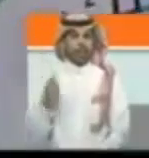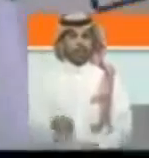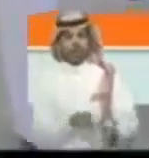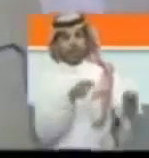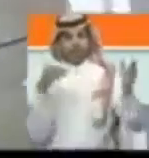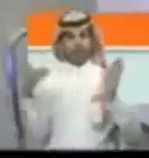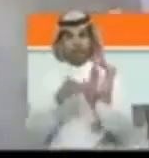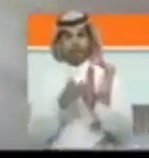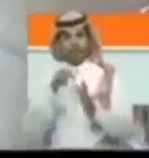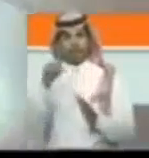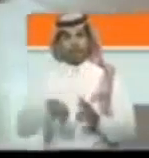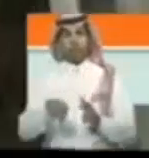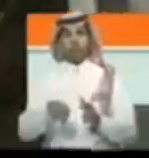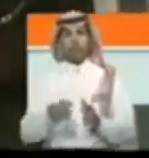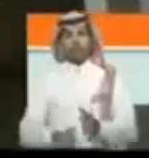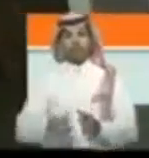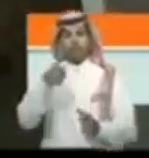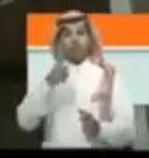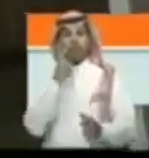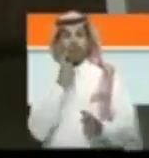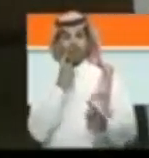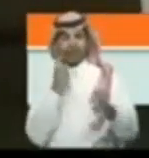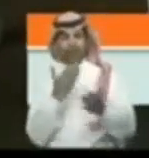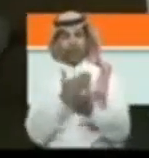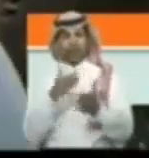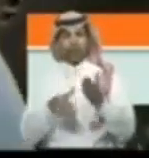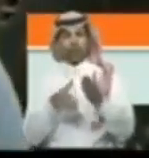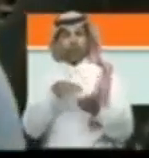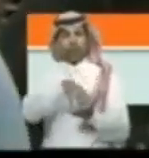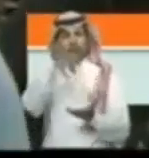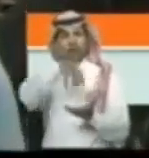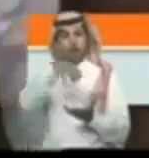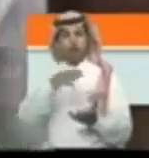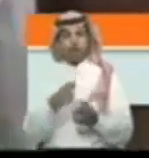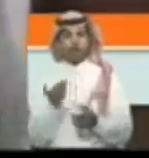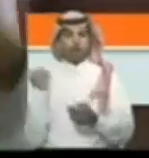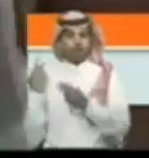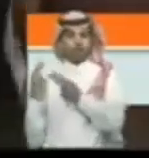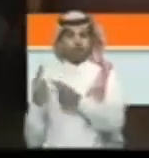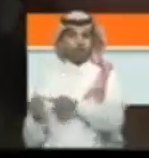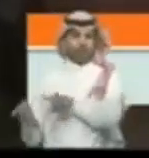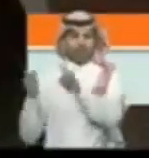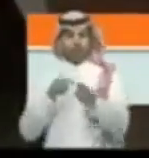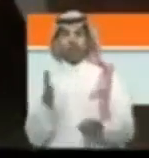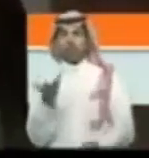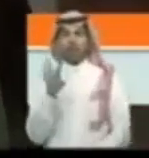إجمالي عدد الأسر التي استفادت من خيارات البرنامج المتنوعة منذ بداية العام الجاري إلى